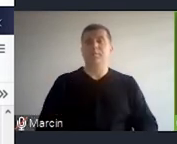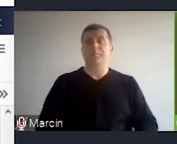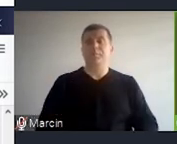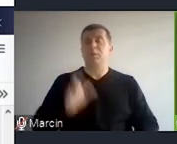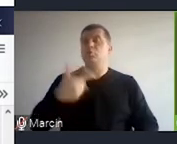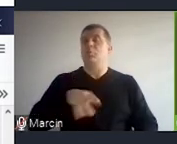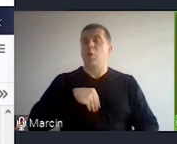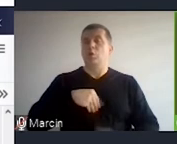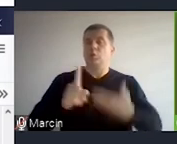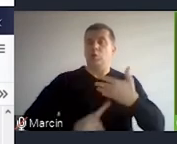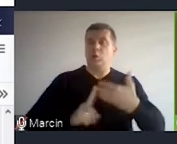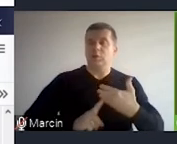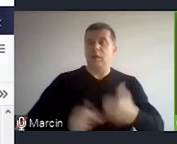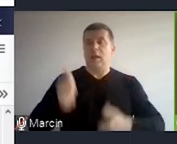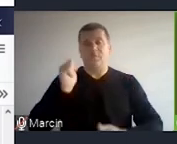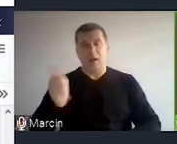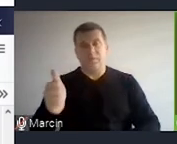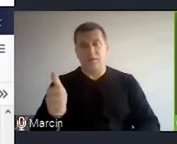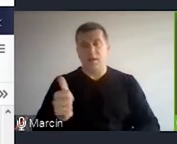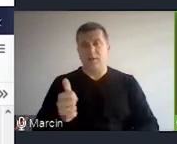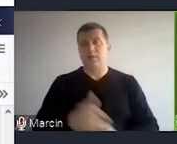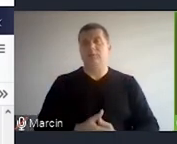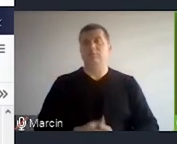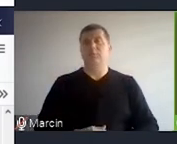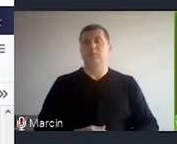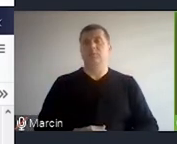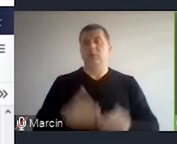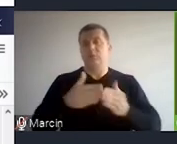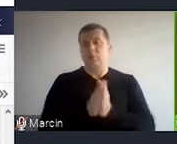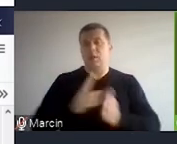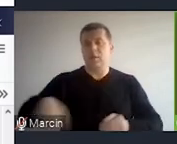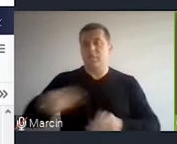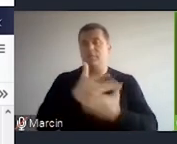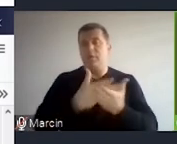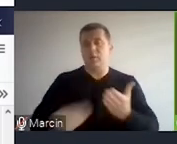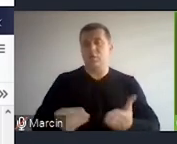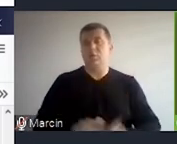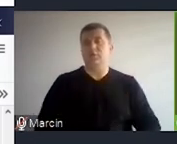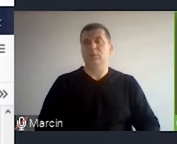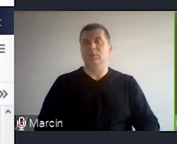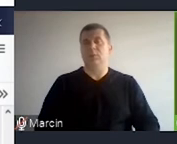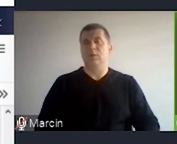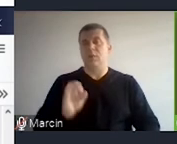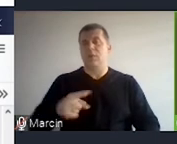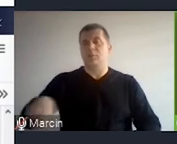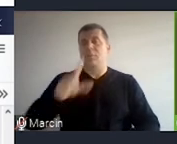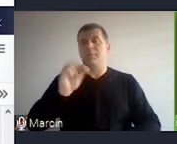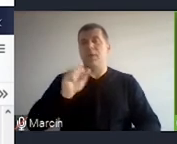Co można rozliczać? Czyli kwalifikowalne składniki wynagrodzenia takiego